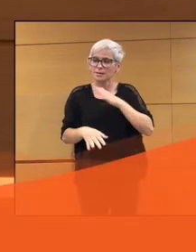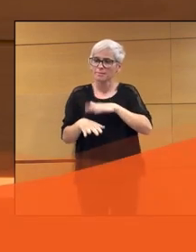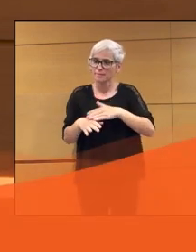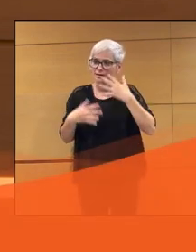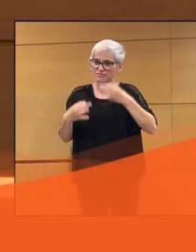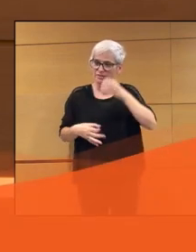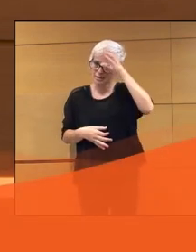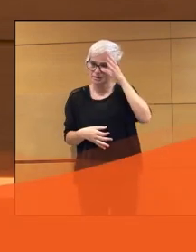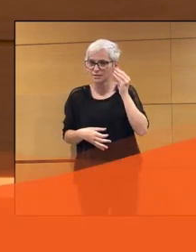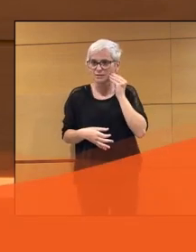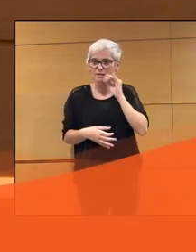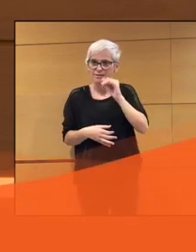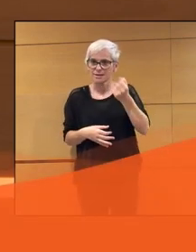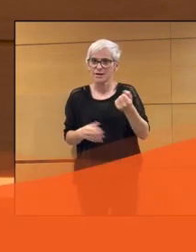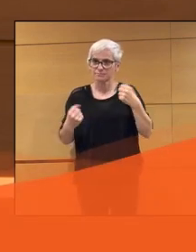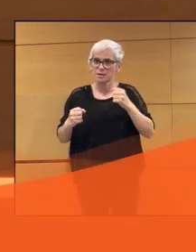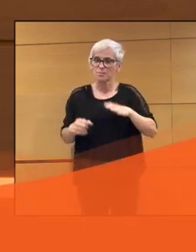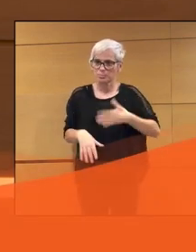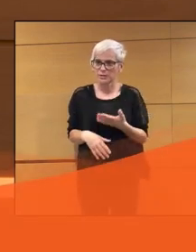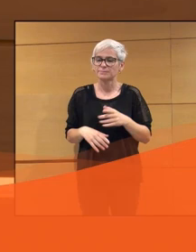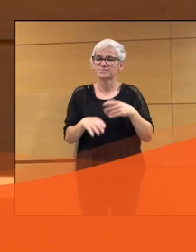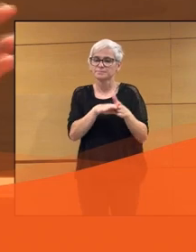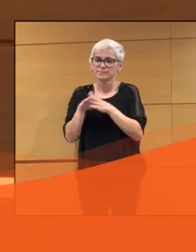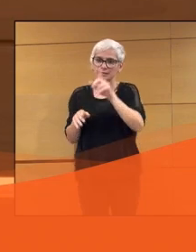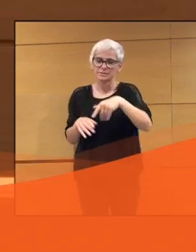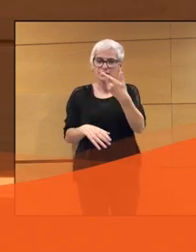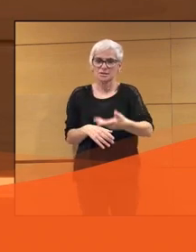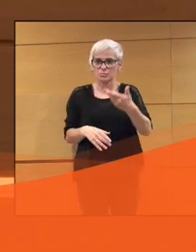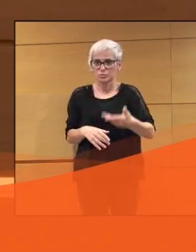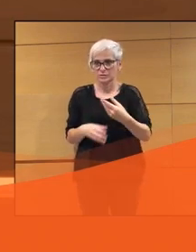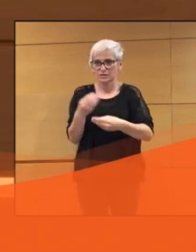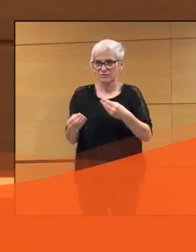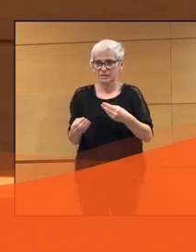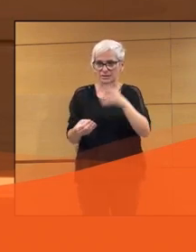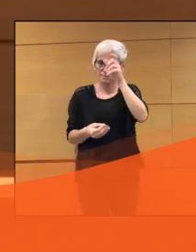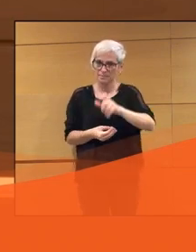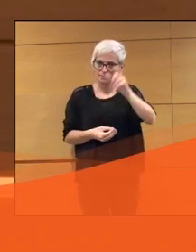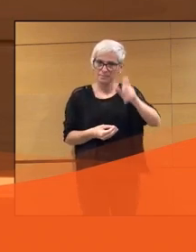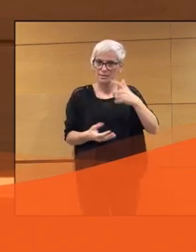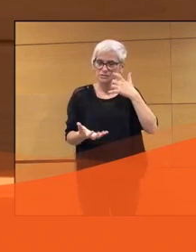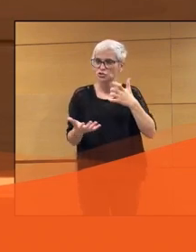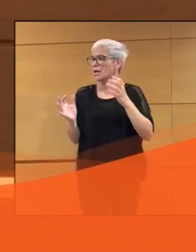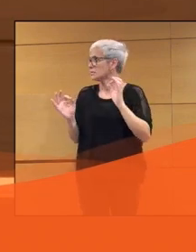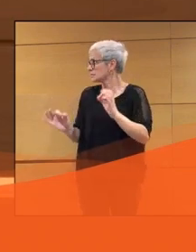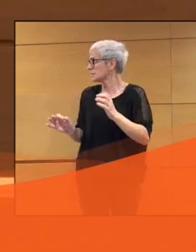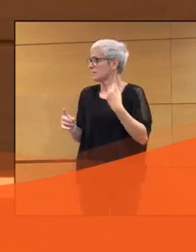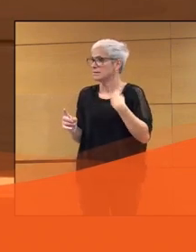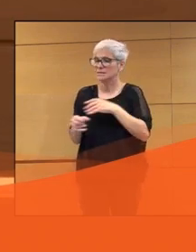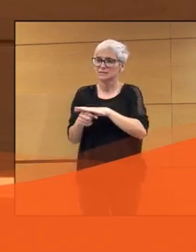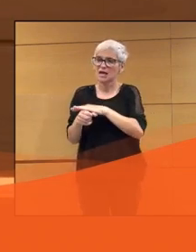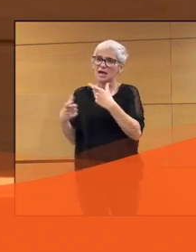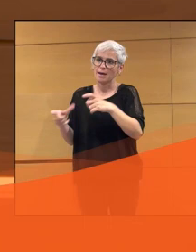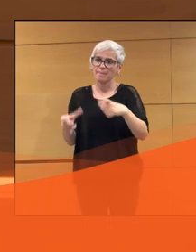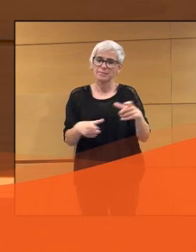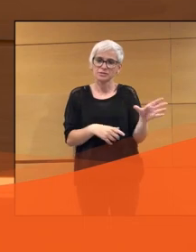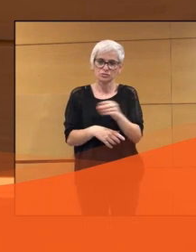intel·ligència artificial practiqui. La importància de fer testatges en persones, també, no? Ho estem veient en altres àmbits, com